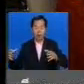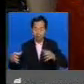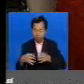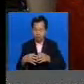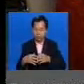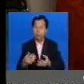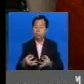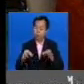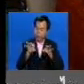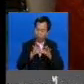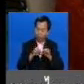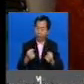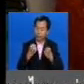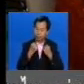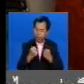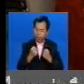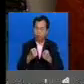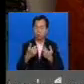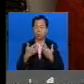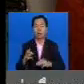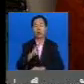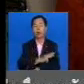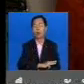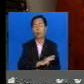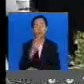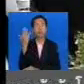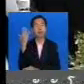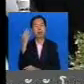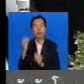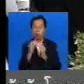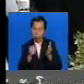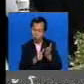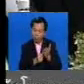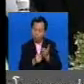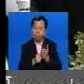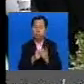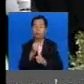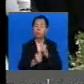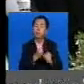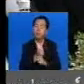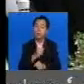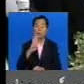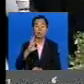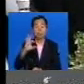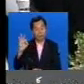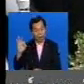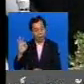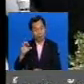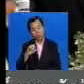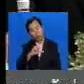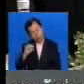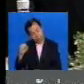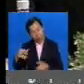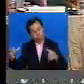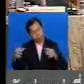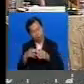ำคัญแต่การรัฐประหาร19กันยายน2549คือต้นเหตุความอ่อนแอของพรรคการเมืองเนื่องจากมีการแต่งตั้ง